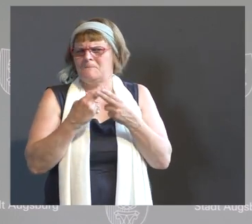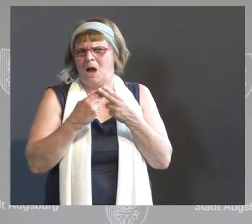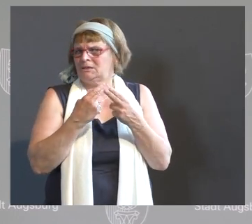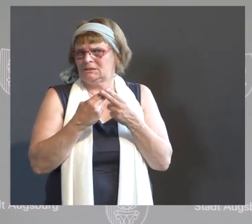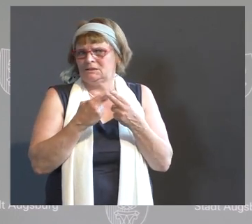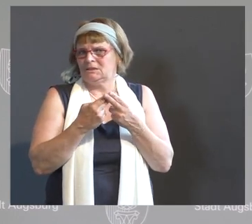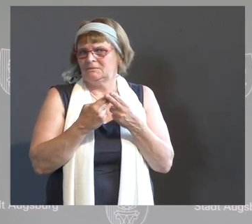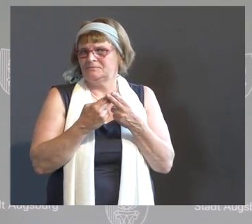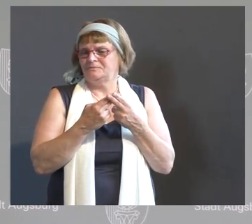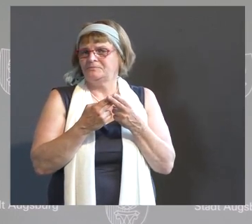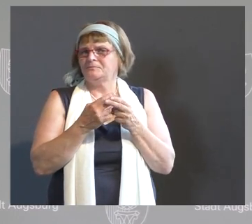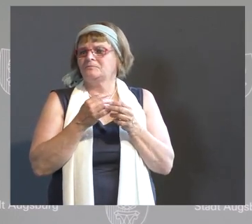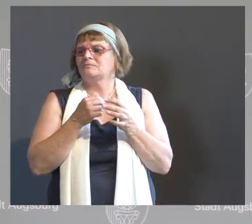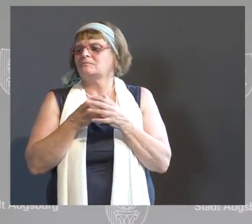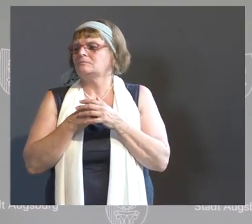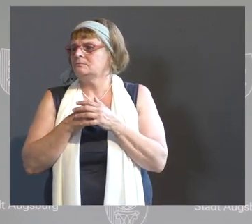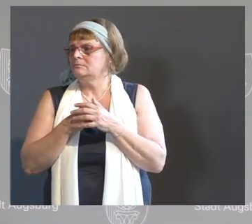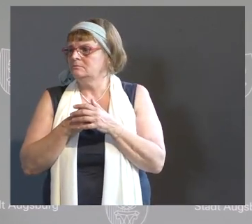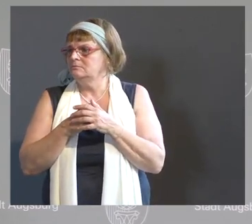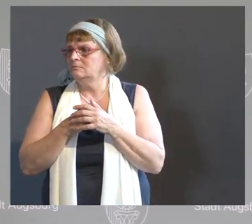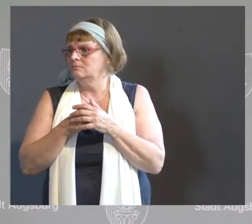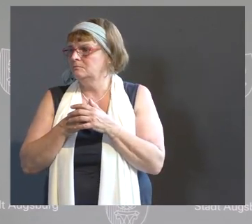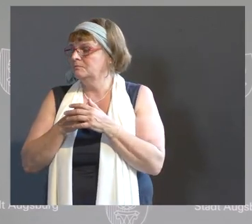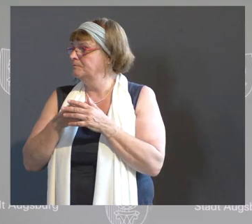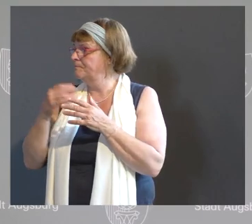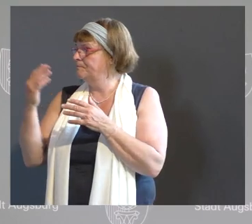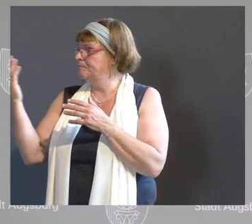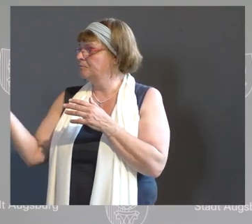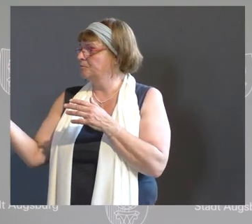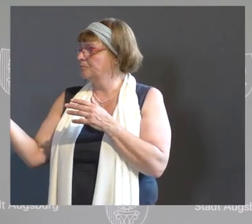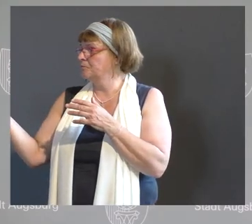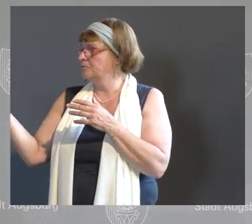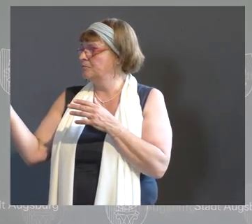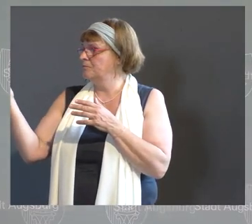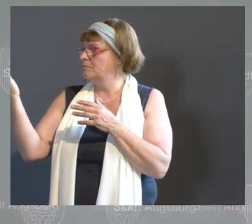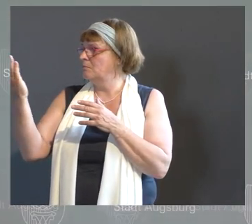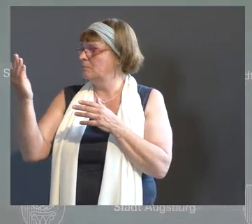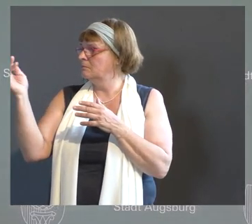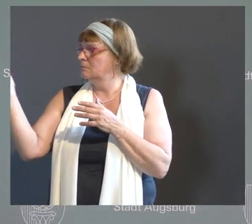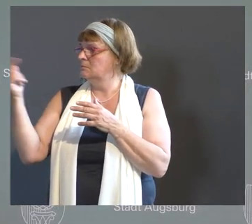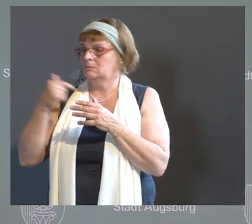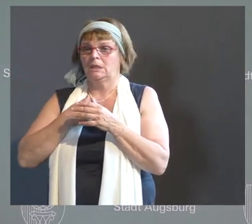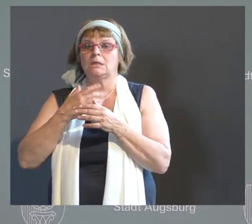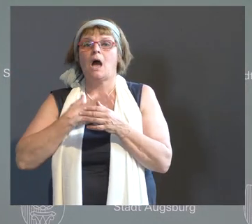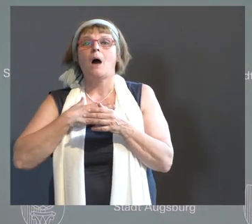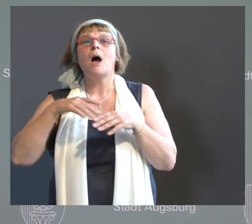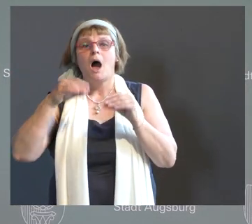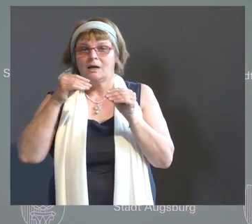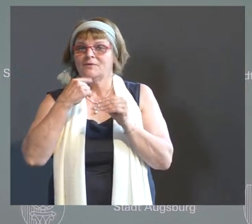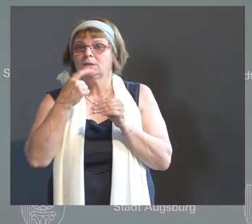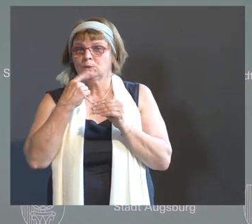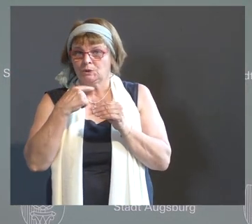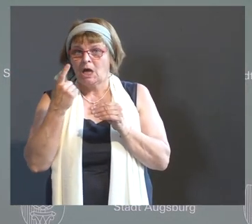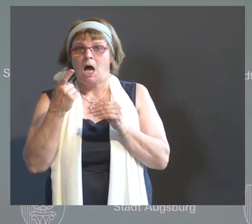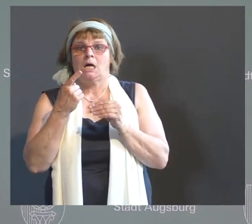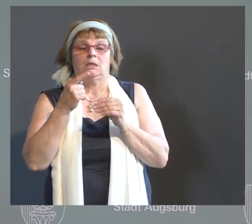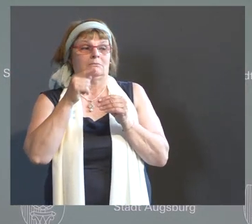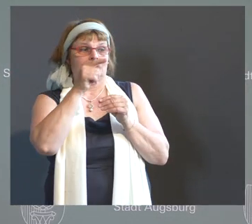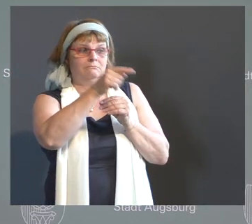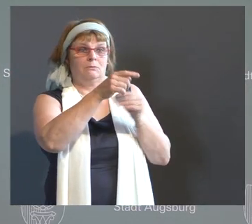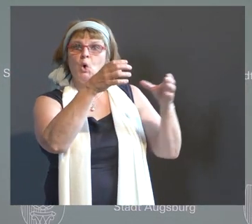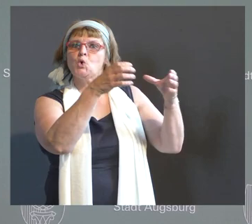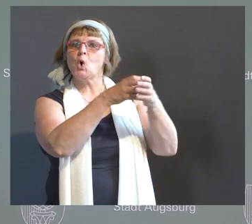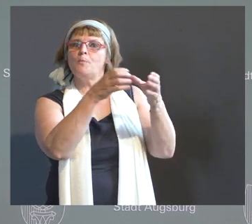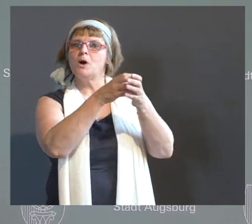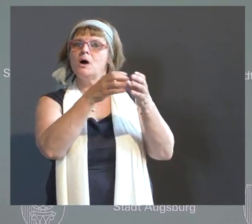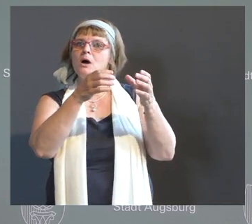auch zu räumen widersetzt haben. Da fange ich vielleicht erstmal an, weil ich das, glaube ich, angefangen habe zu sagen. Wenn Sie es aber vergleichen, Herr Krog, mit denjenigen, die einfach friedlich in der